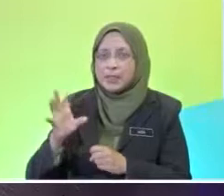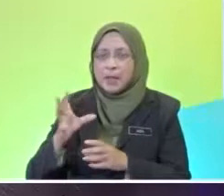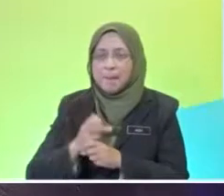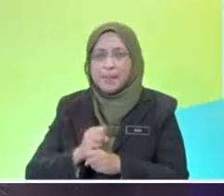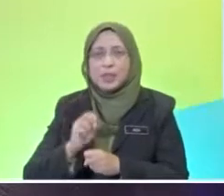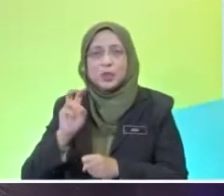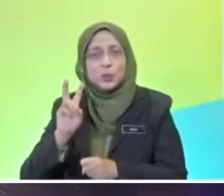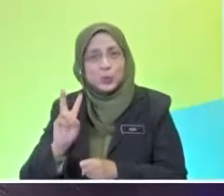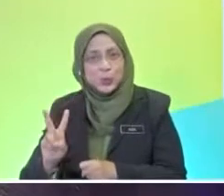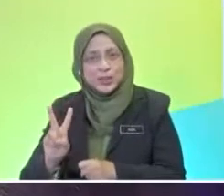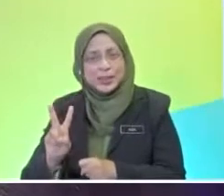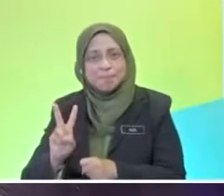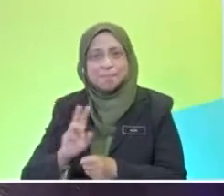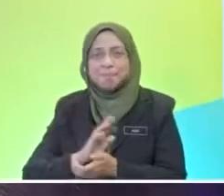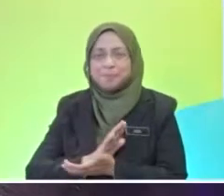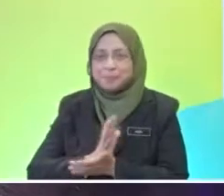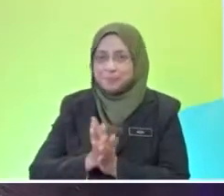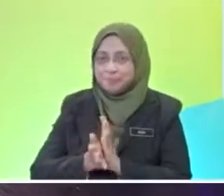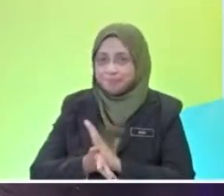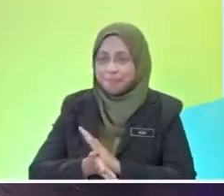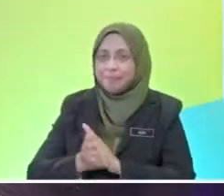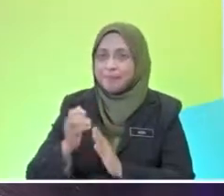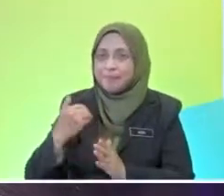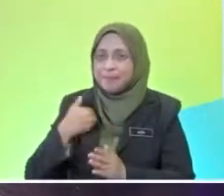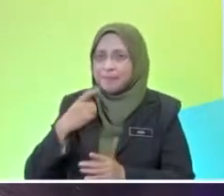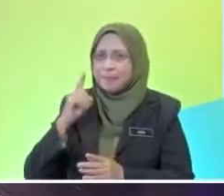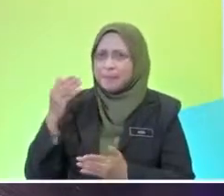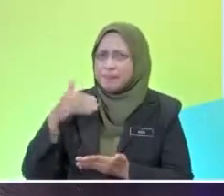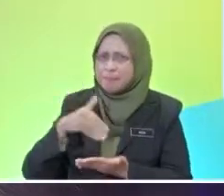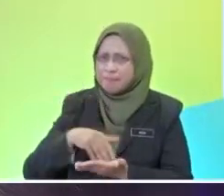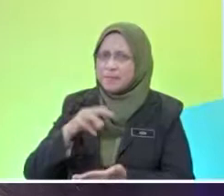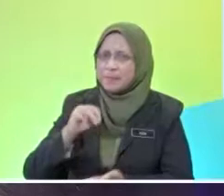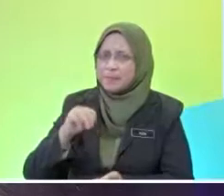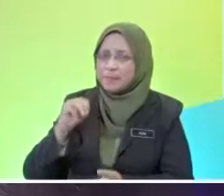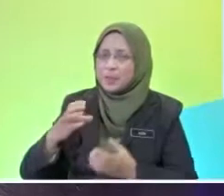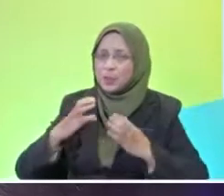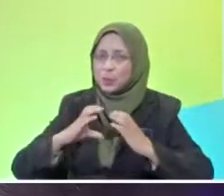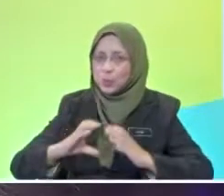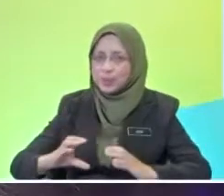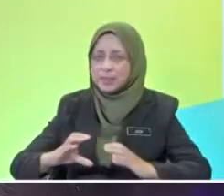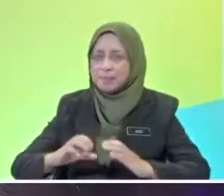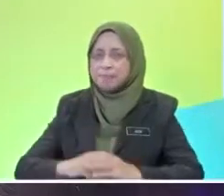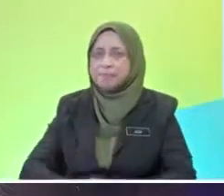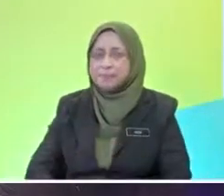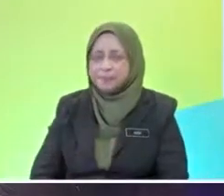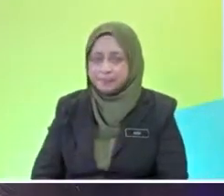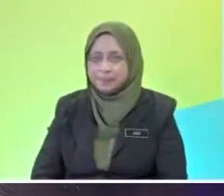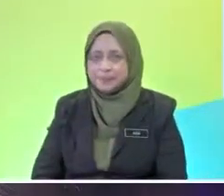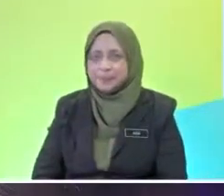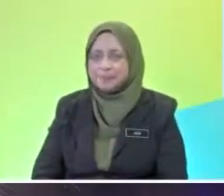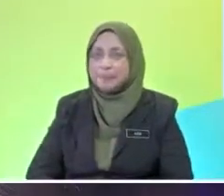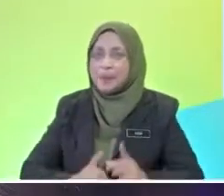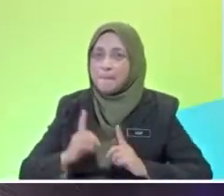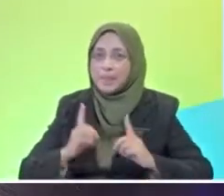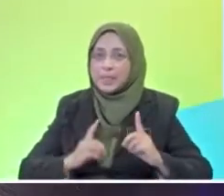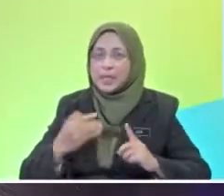Baik. Jadi, ada satu lagi kita nak murid-murid kita cuba kena pasti. Sementara Abang Syuan tengah berikan